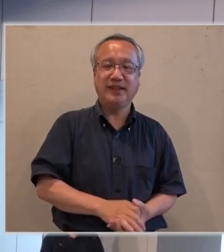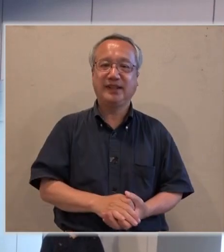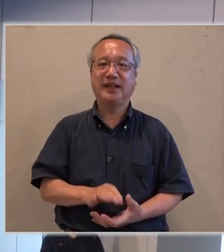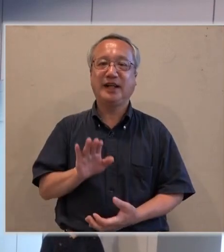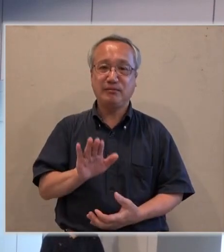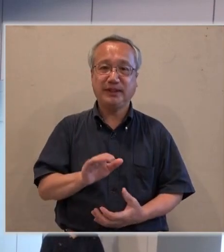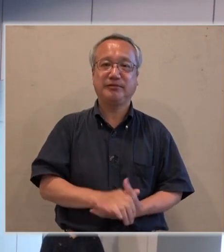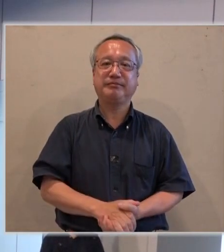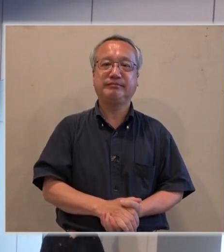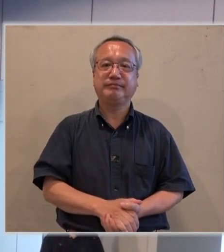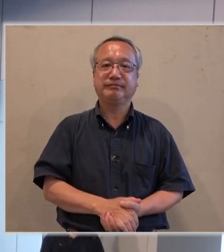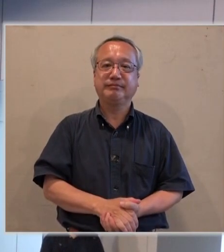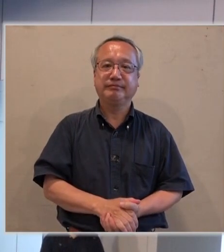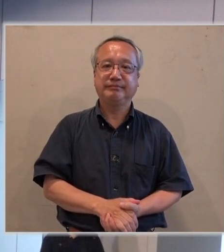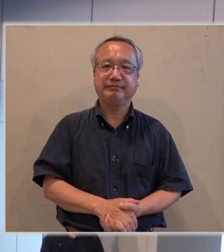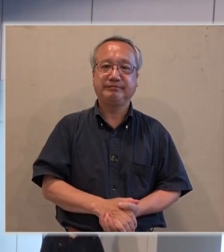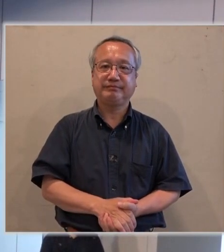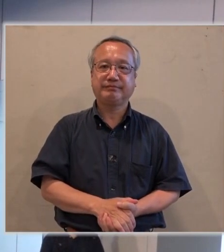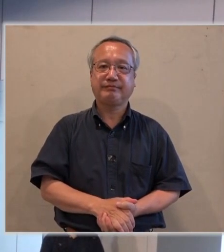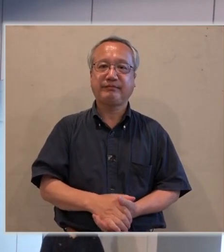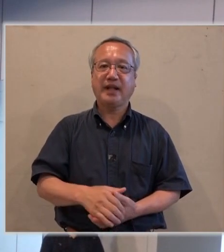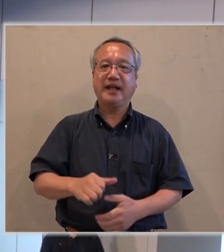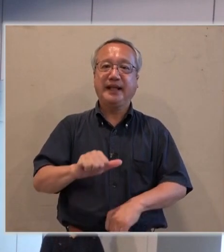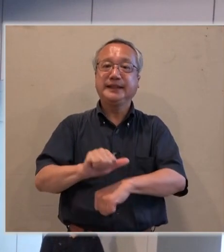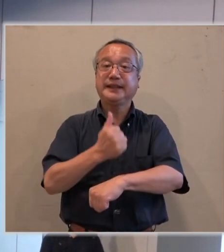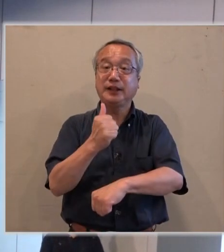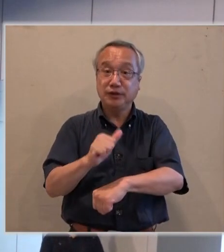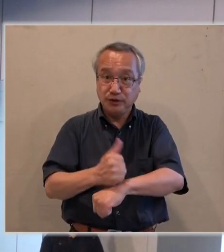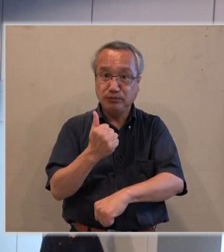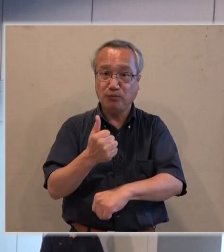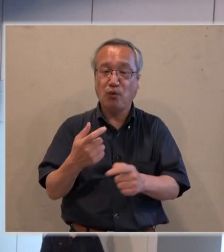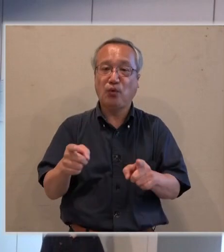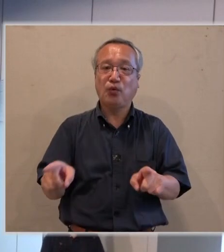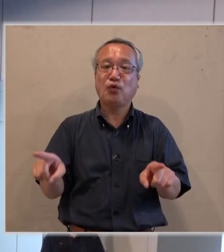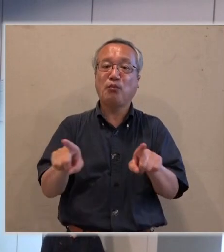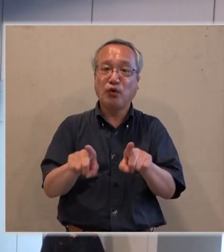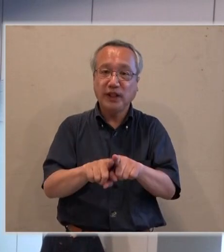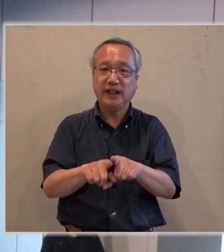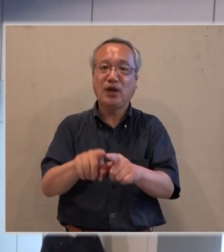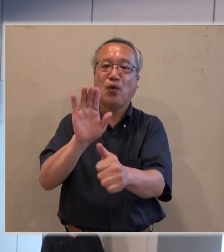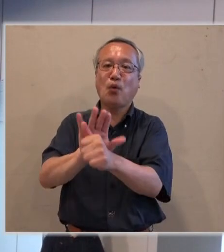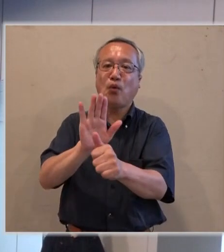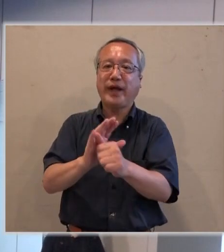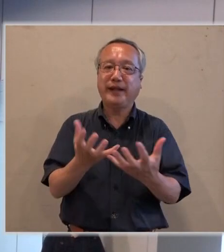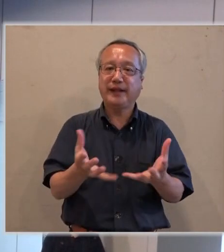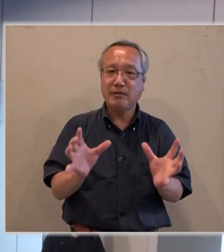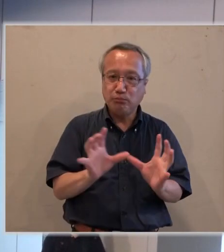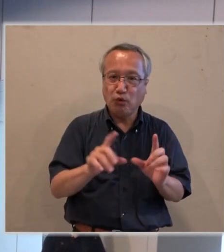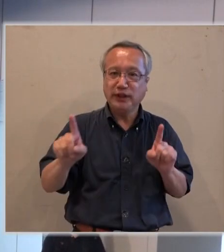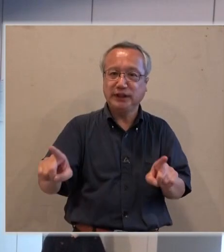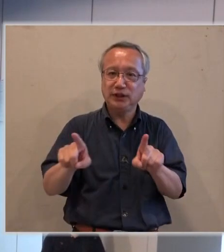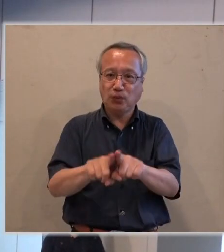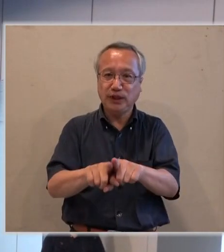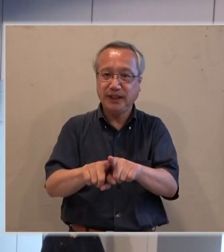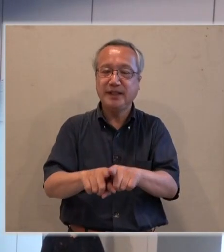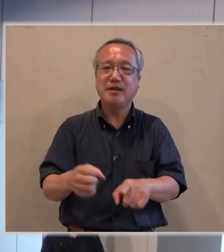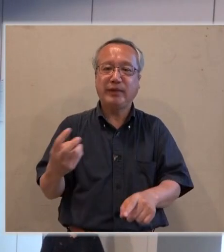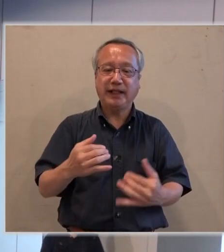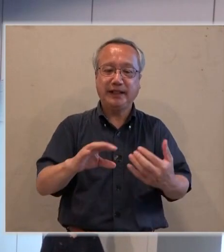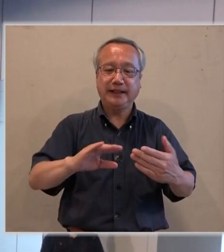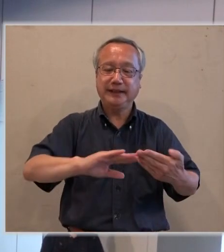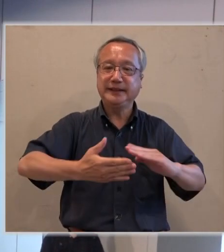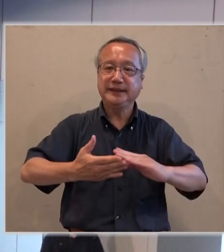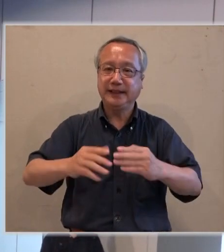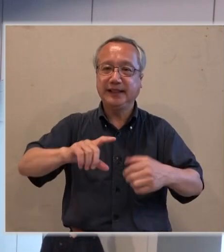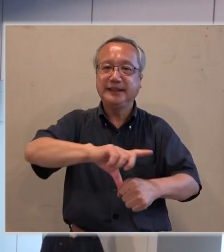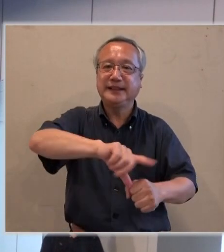っぱりアスリートも共に応援団も一緒に、あと地域のコミュニ